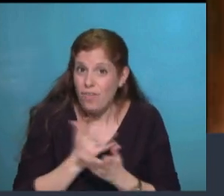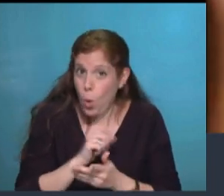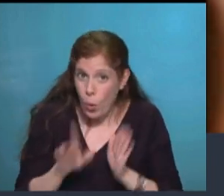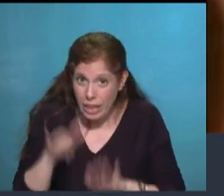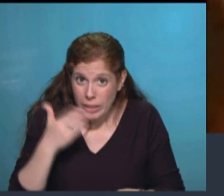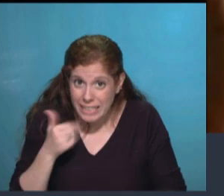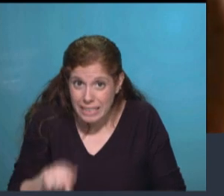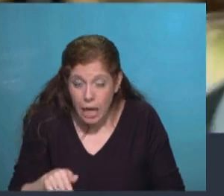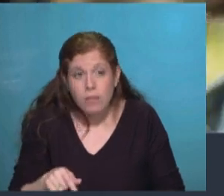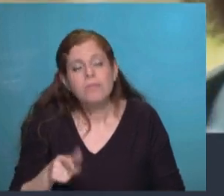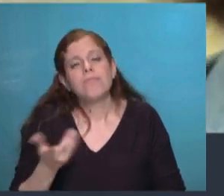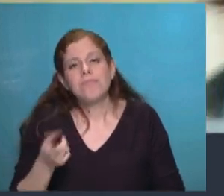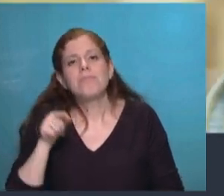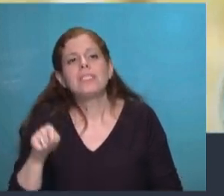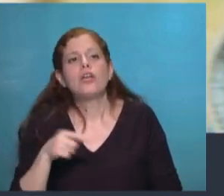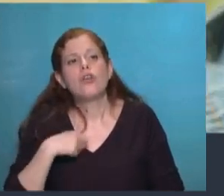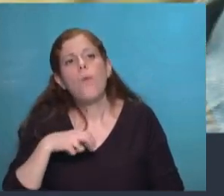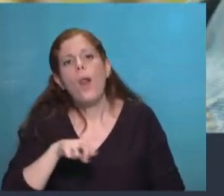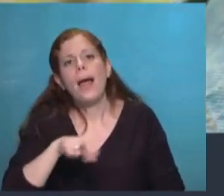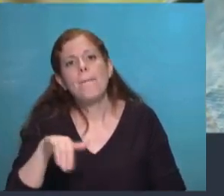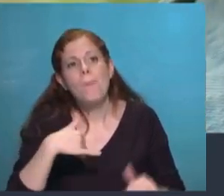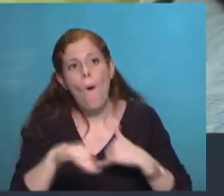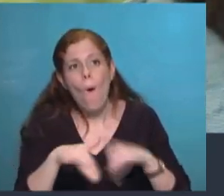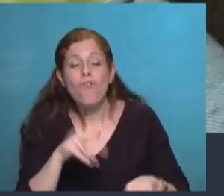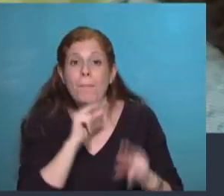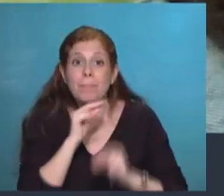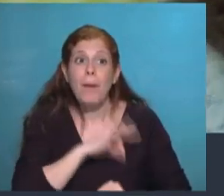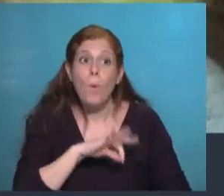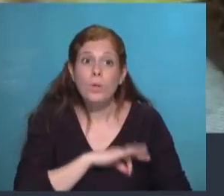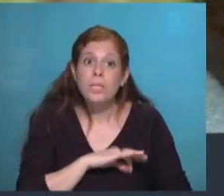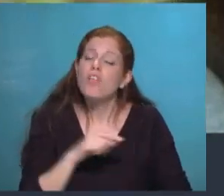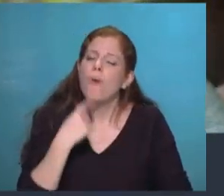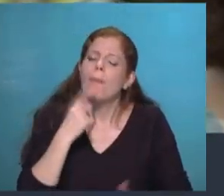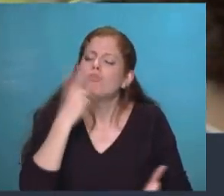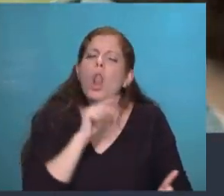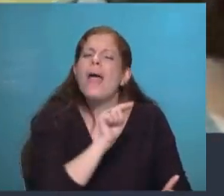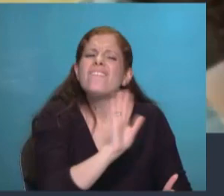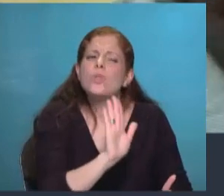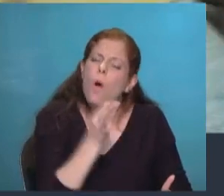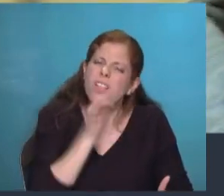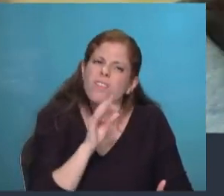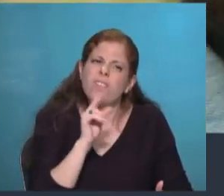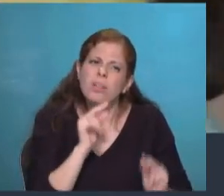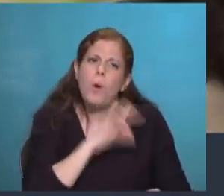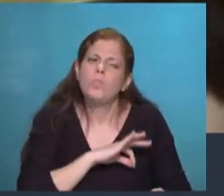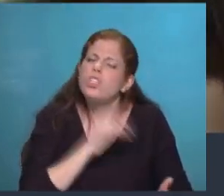בזה שכשהולכים ברחוב, מדברים ברוסית ואומרים שלא יבינו. שטובנס ניפונילי.